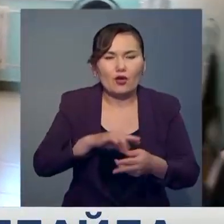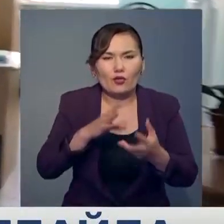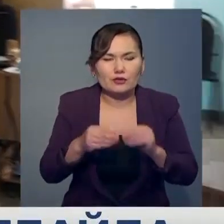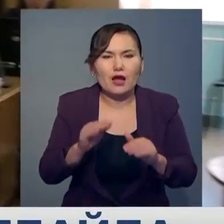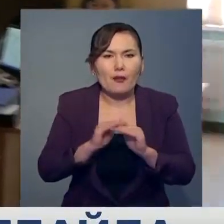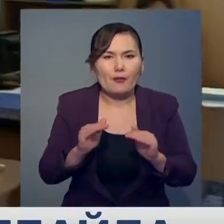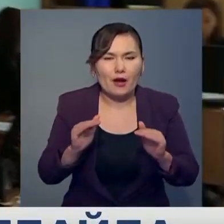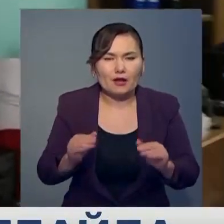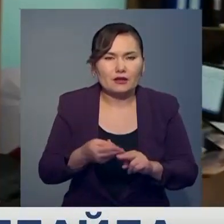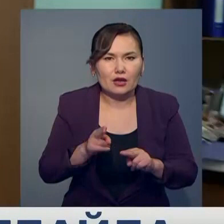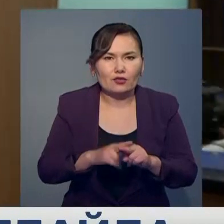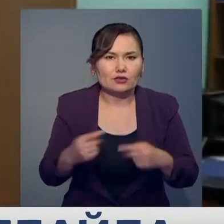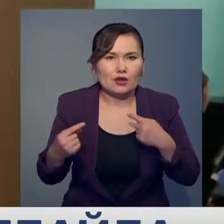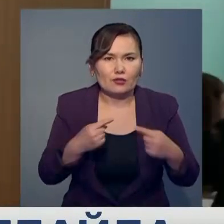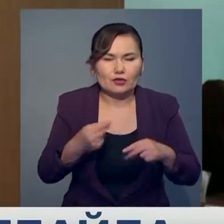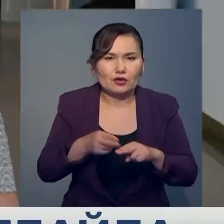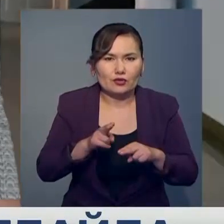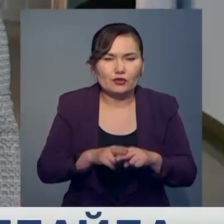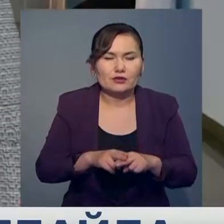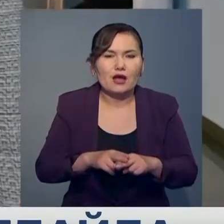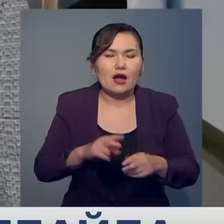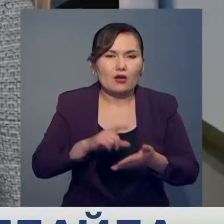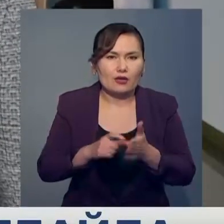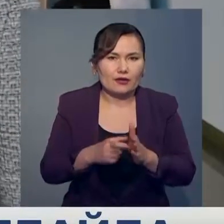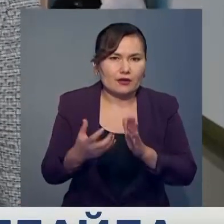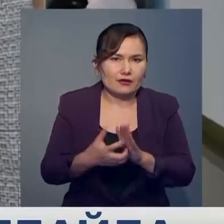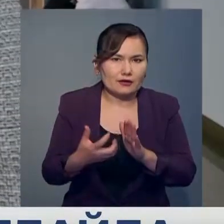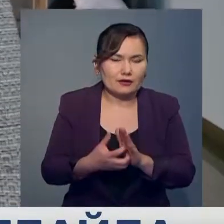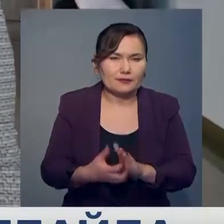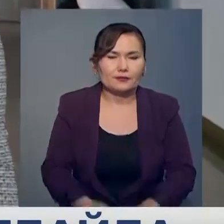қалдырылса, мұғалімдер бөлмесі дәлізге орналасқан.